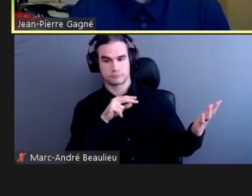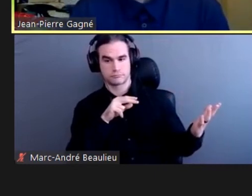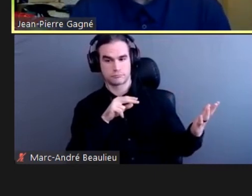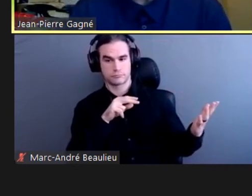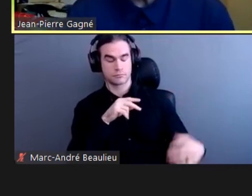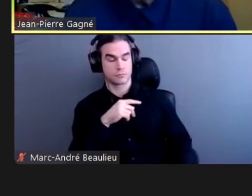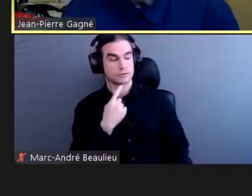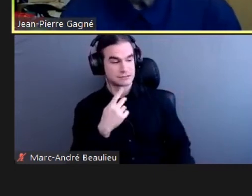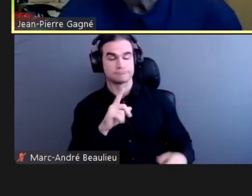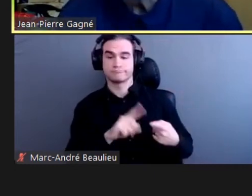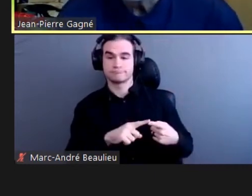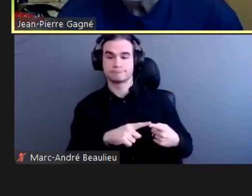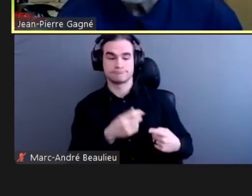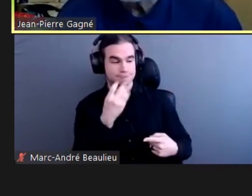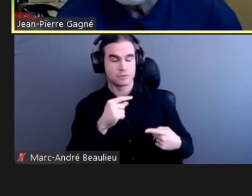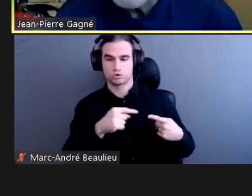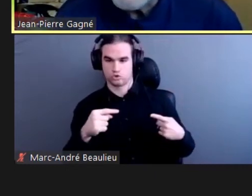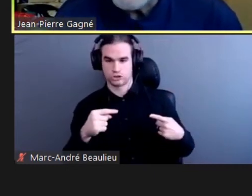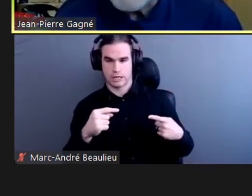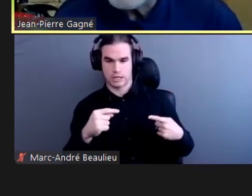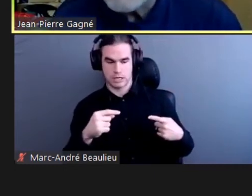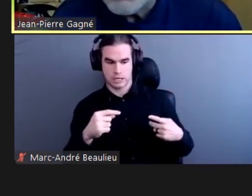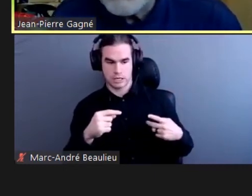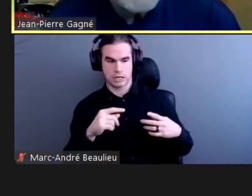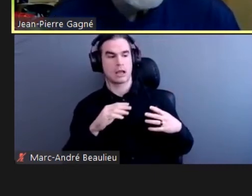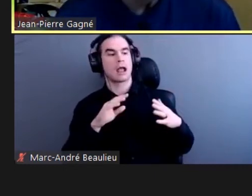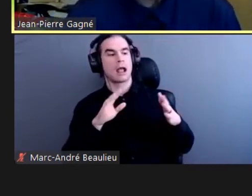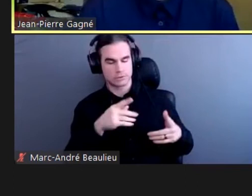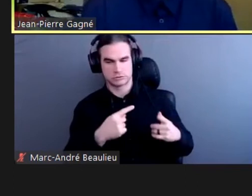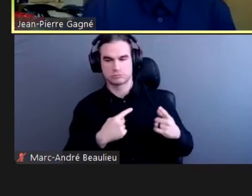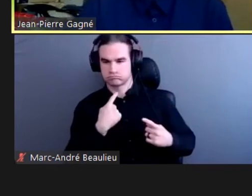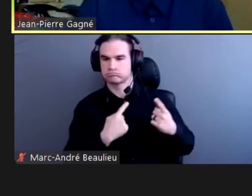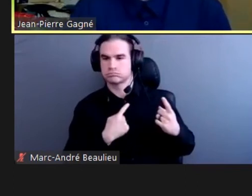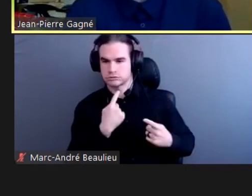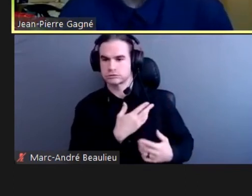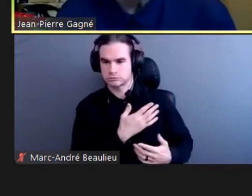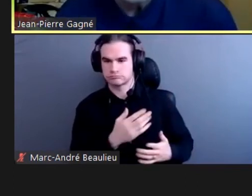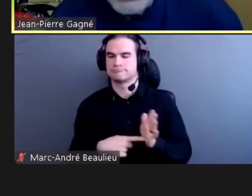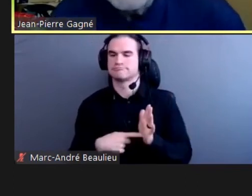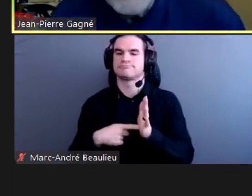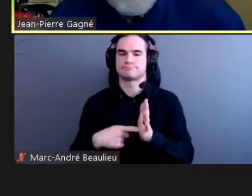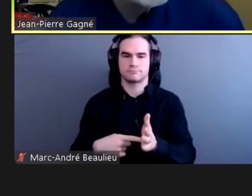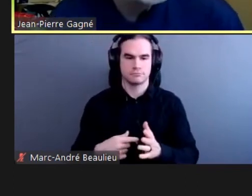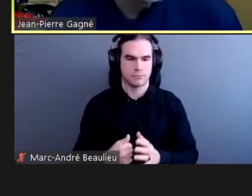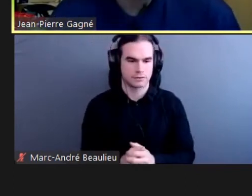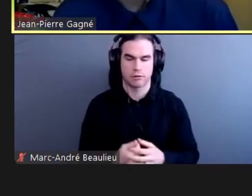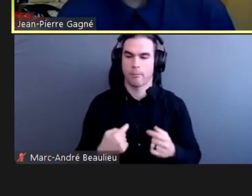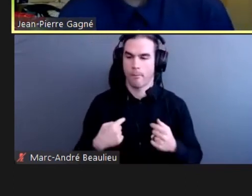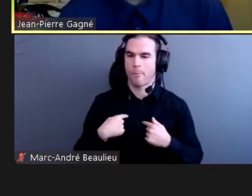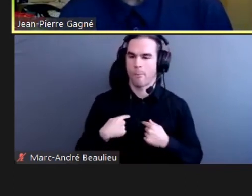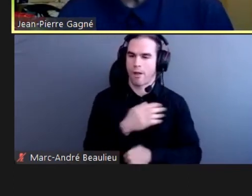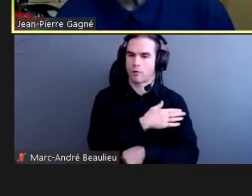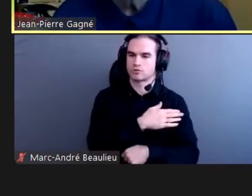le sujet de conversation avant de commencer à dire ce que vous avez à dire. Alors, je prends l'exemple de moi et de